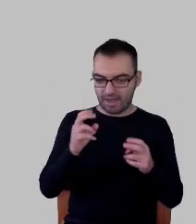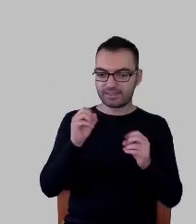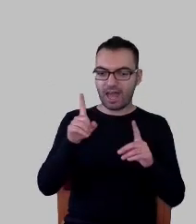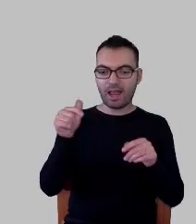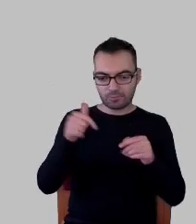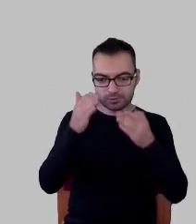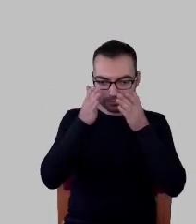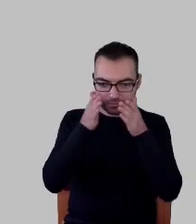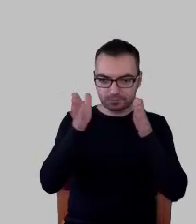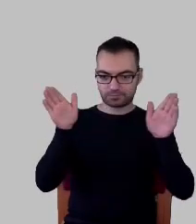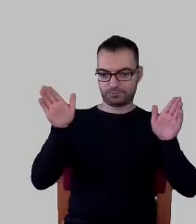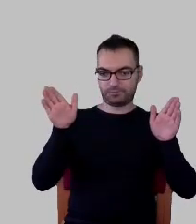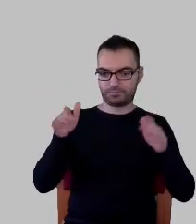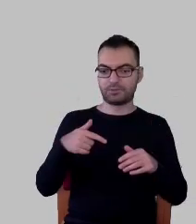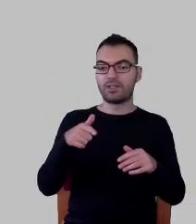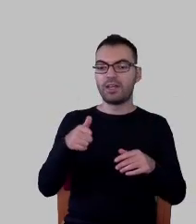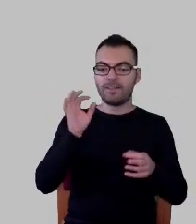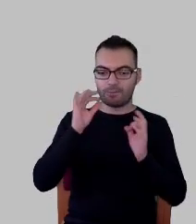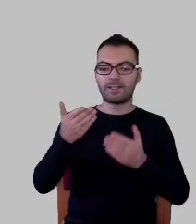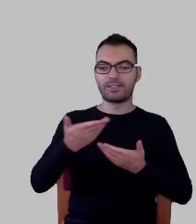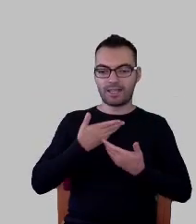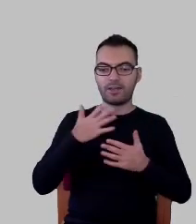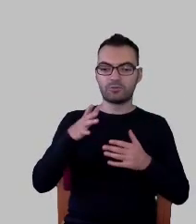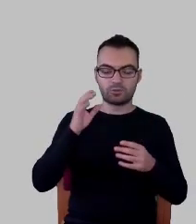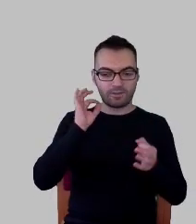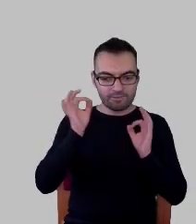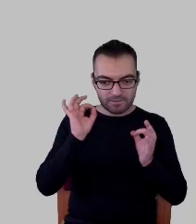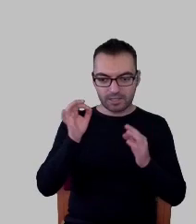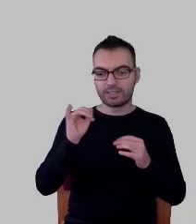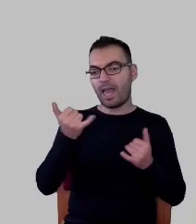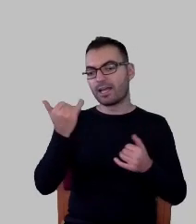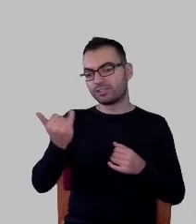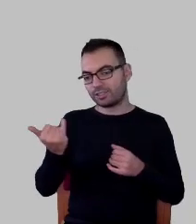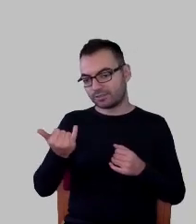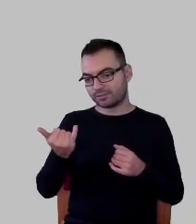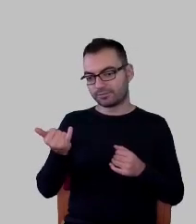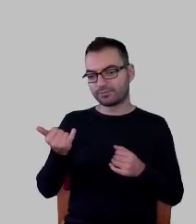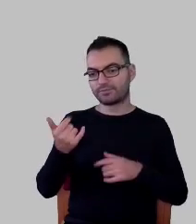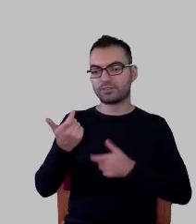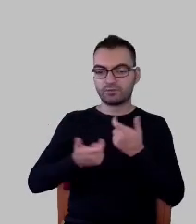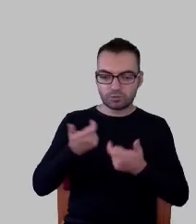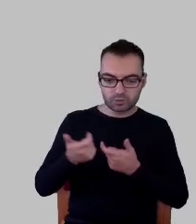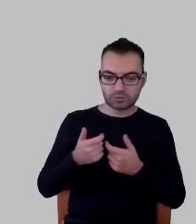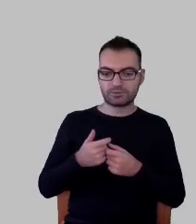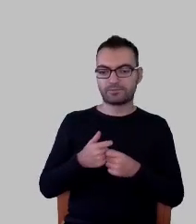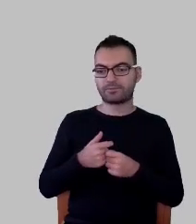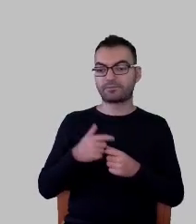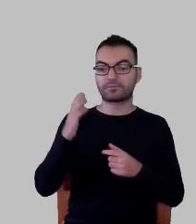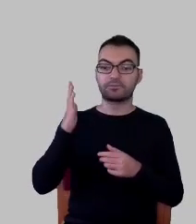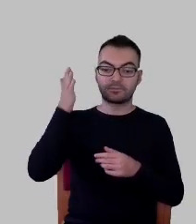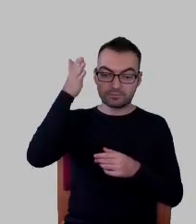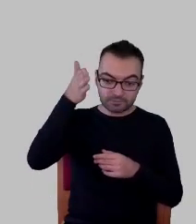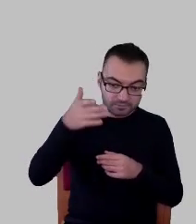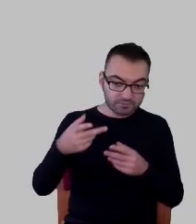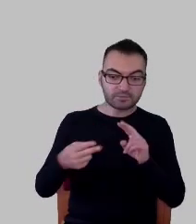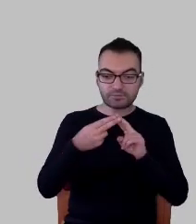które też dają dużo informacji na temat tego, jak dziecko funkcjonuje, jak może funkcjonować w